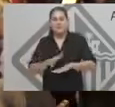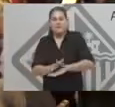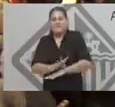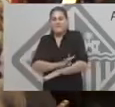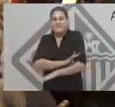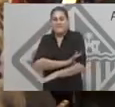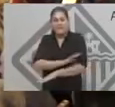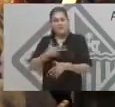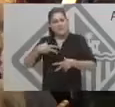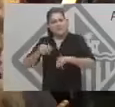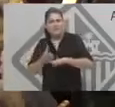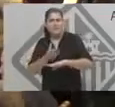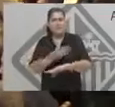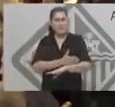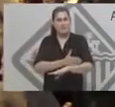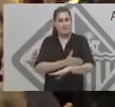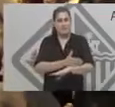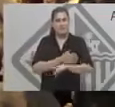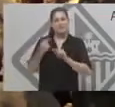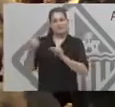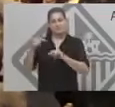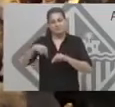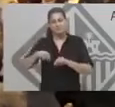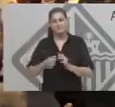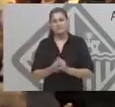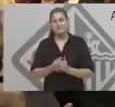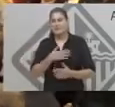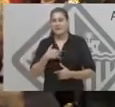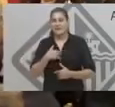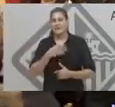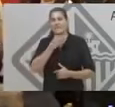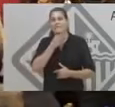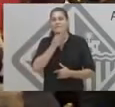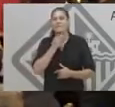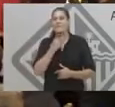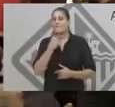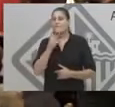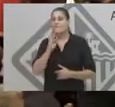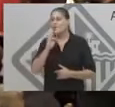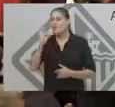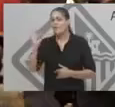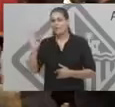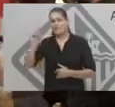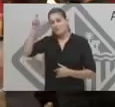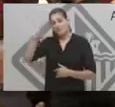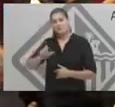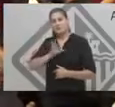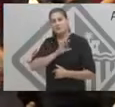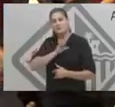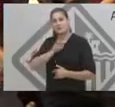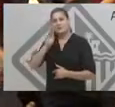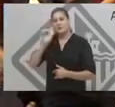Però abans de tancar aquesta sessió d'avui, vull donar la paraula, abans de res, al senyor